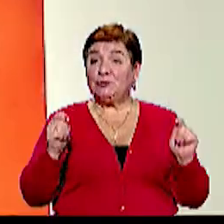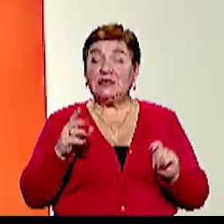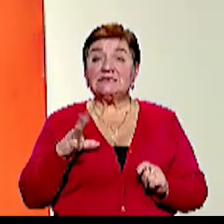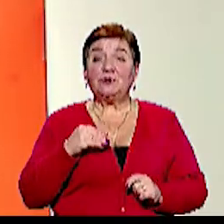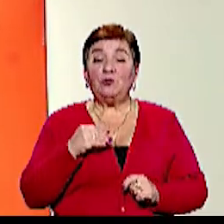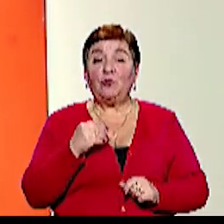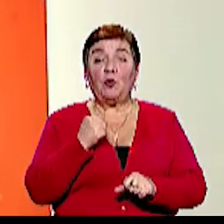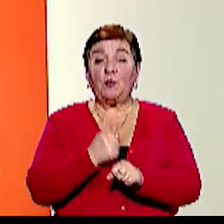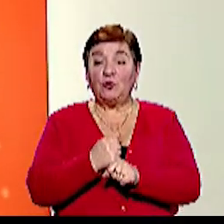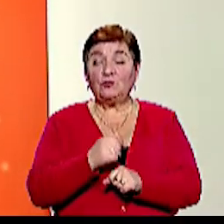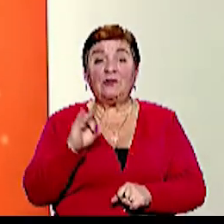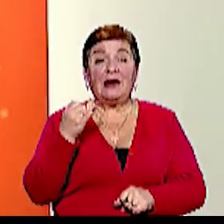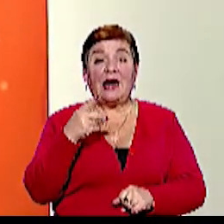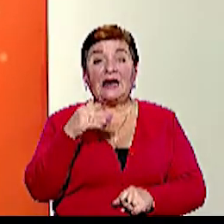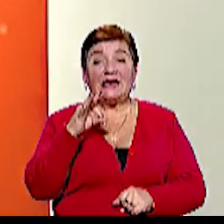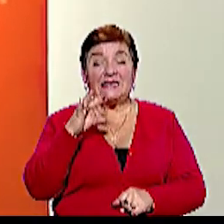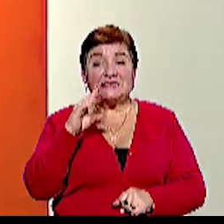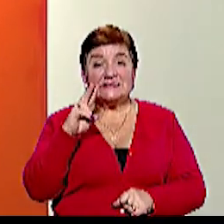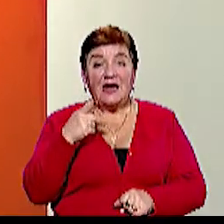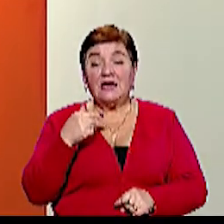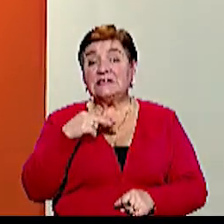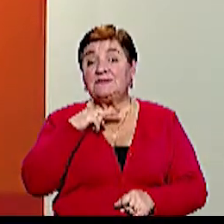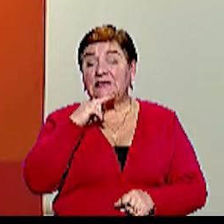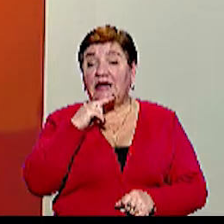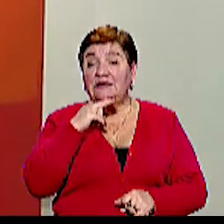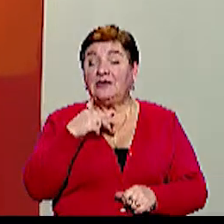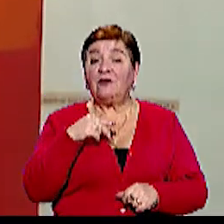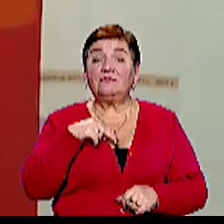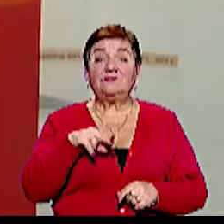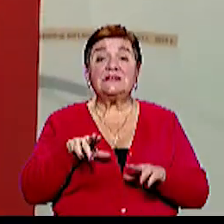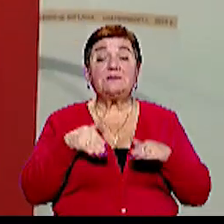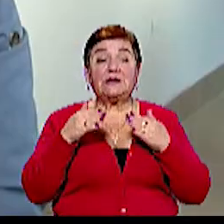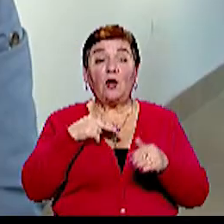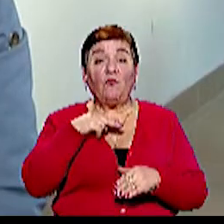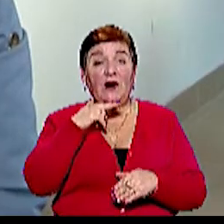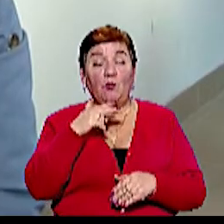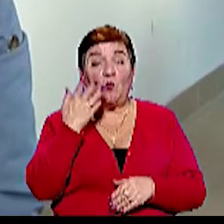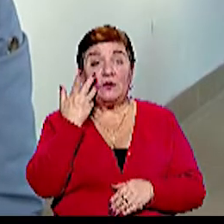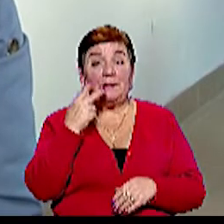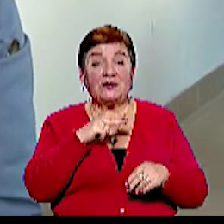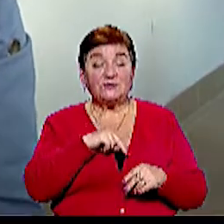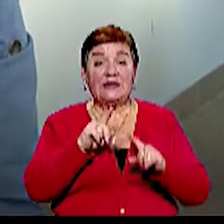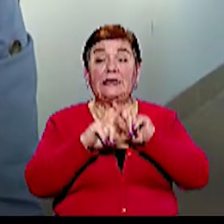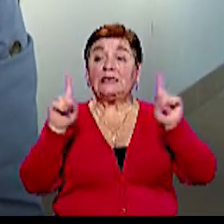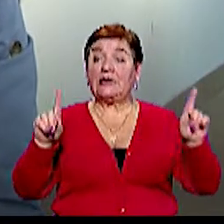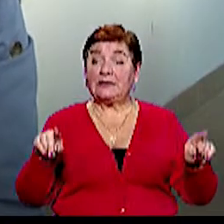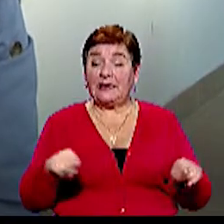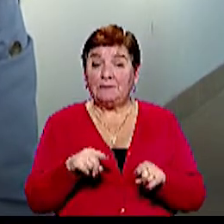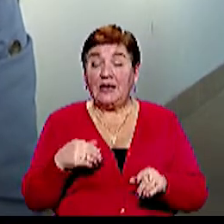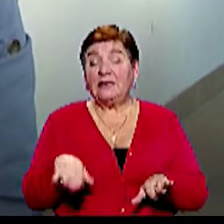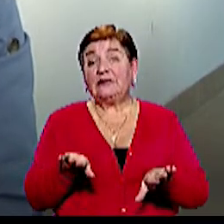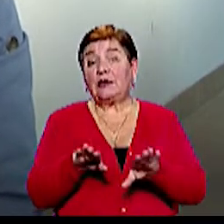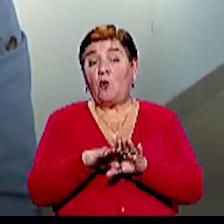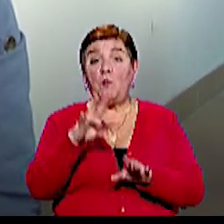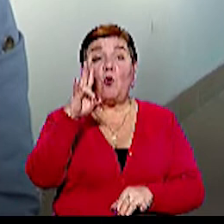роботу Ангеліна Гафенець. Розповідає, на що звертала увагу, коли працювала над картиною. Зараз я працюю над серією натюрмортів, і